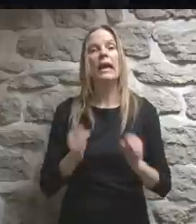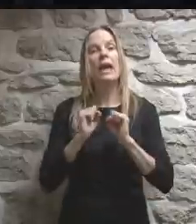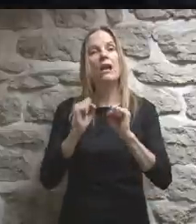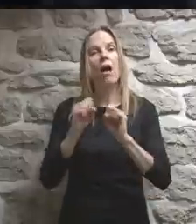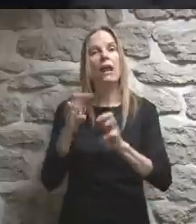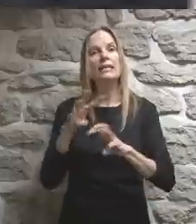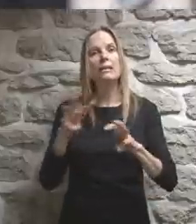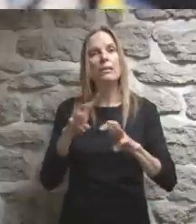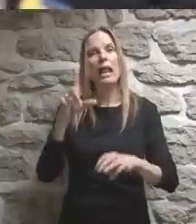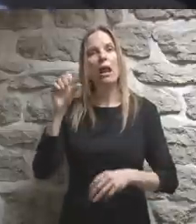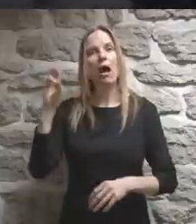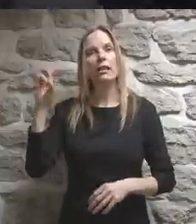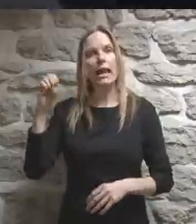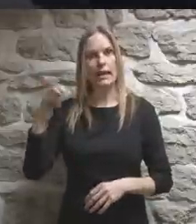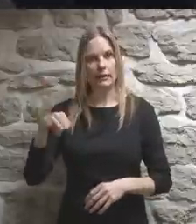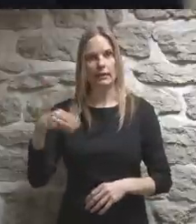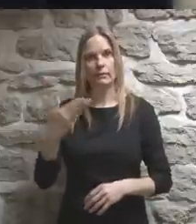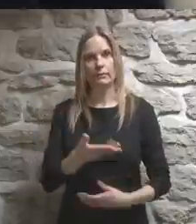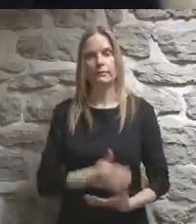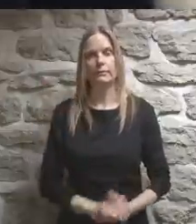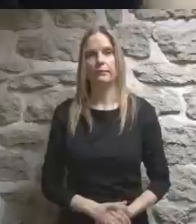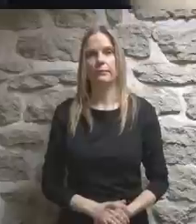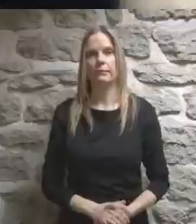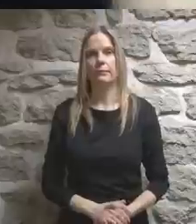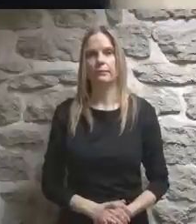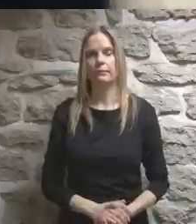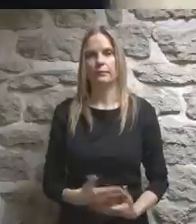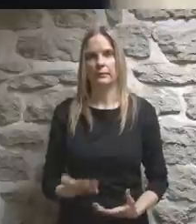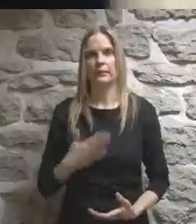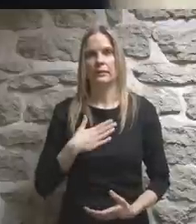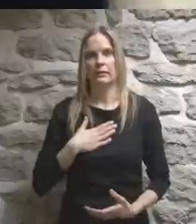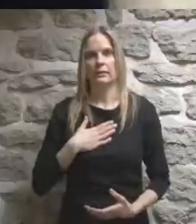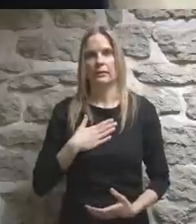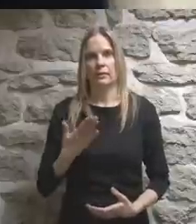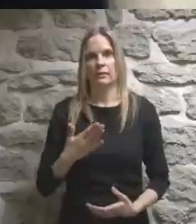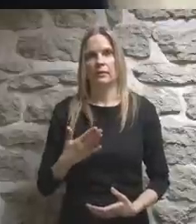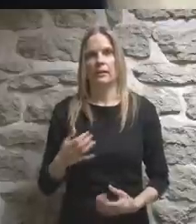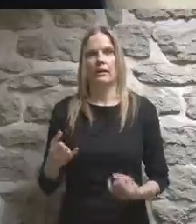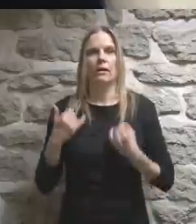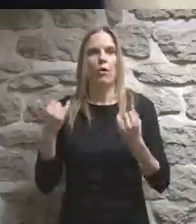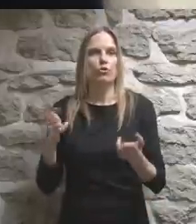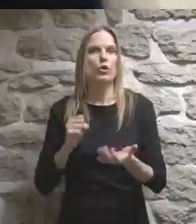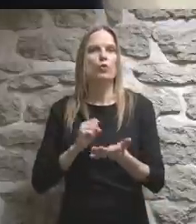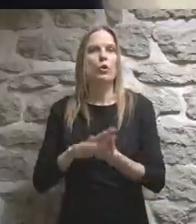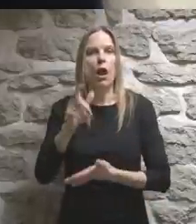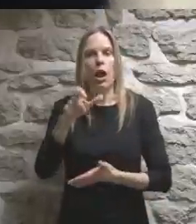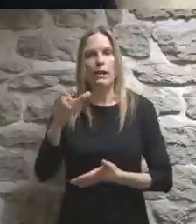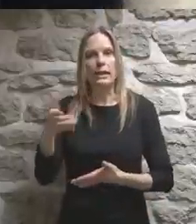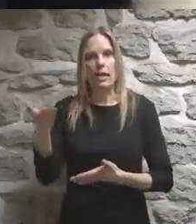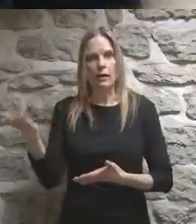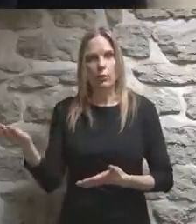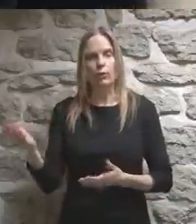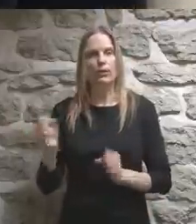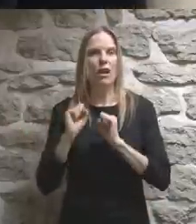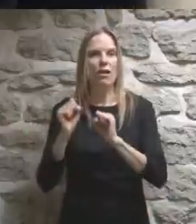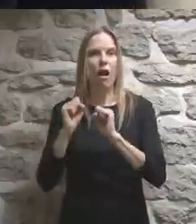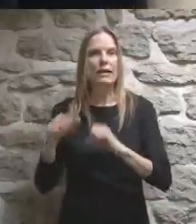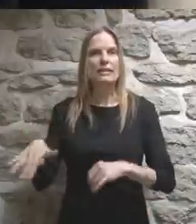Kaitseminister Kalle Laanet nüüd palun. Aitäh. Austatud ajakirjanikud, et